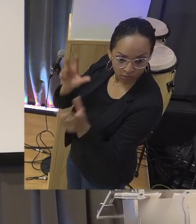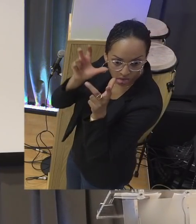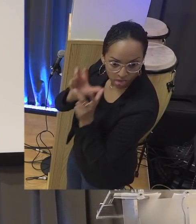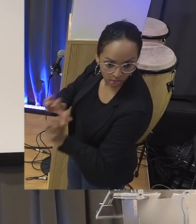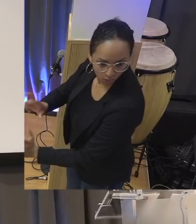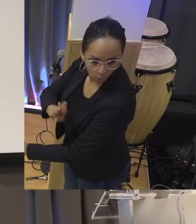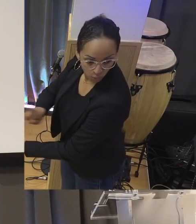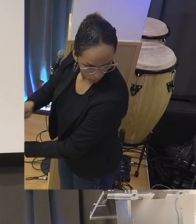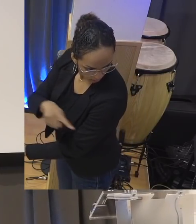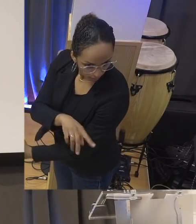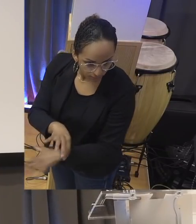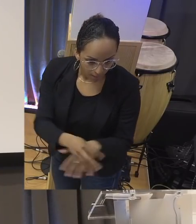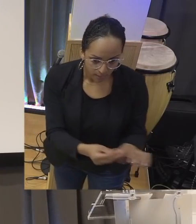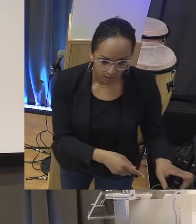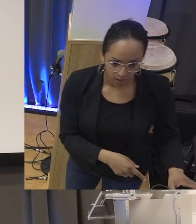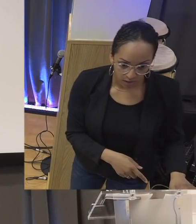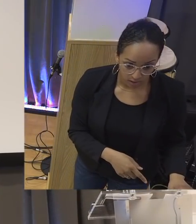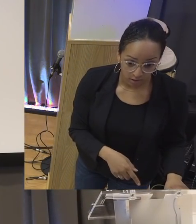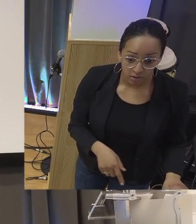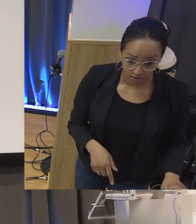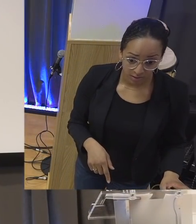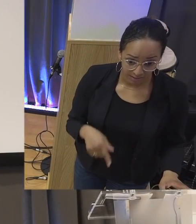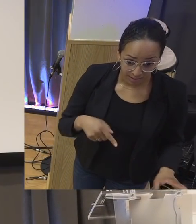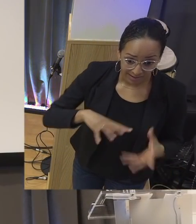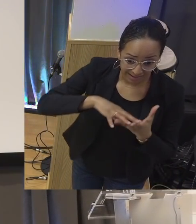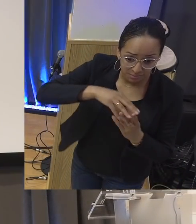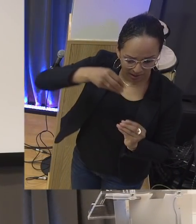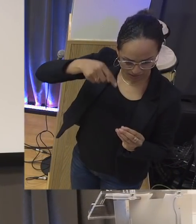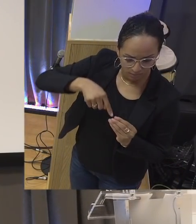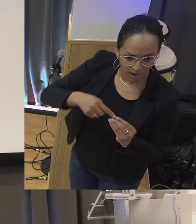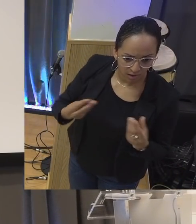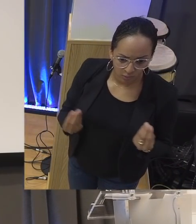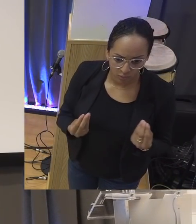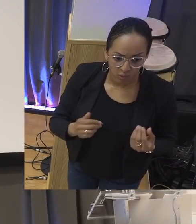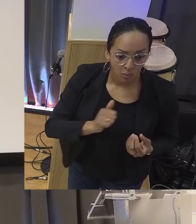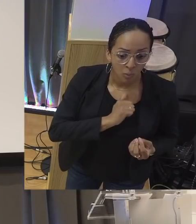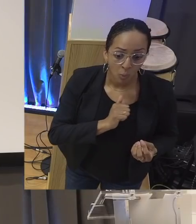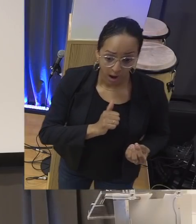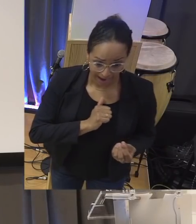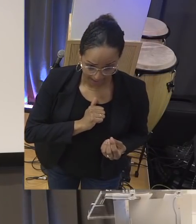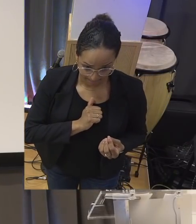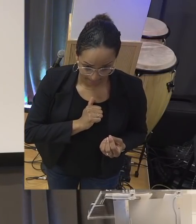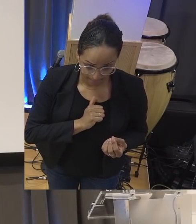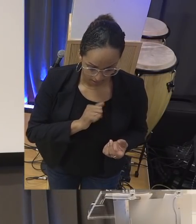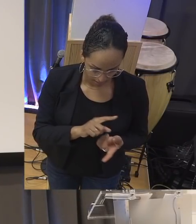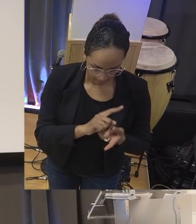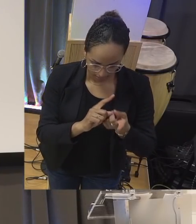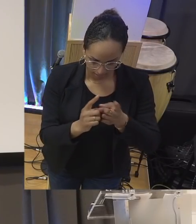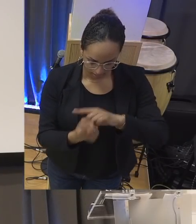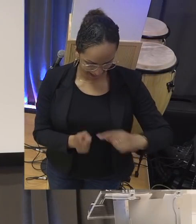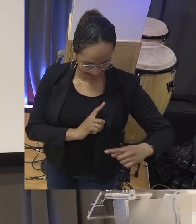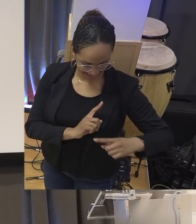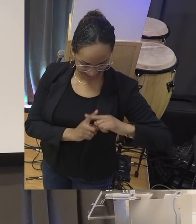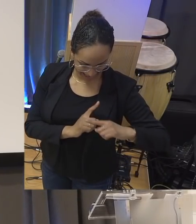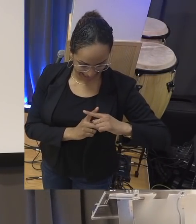C'est une loi spirituelle. Quand je me suis converti, j'ai haï les Arabes, j'ai haï les musulmans. Parce